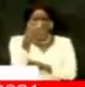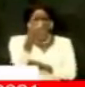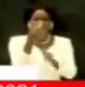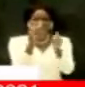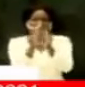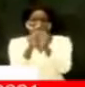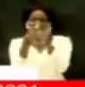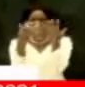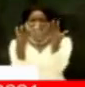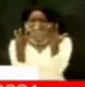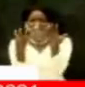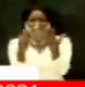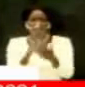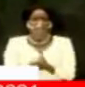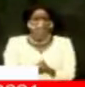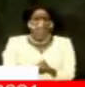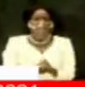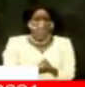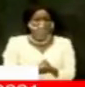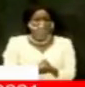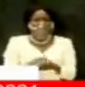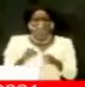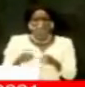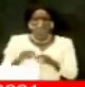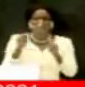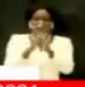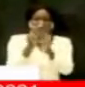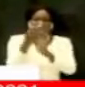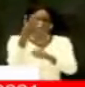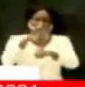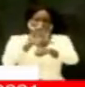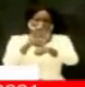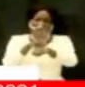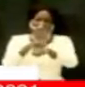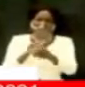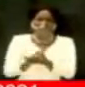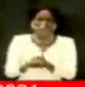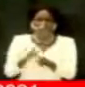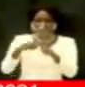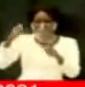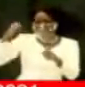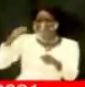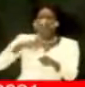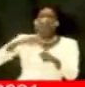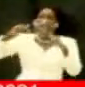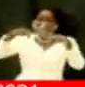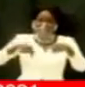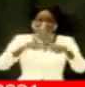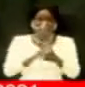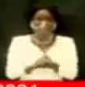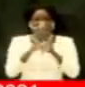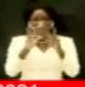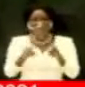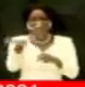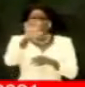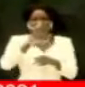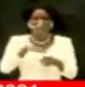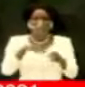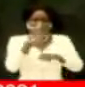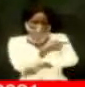25,129 last 24 hours kutengera kuti dzulodzuloli anthu amene abayitsa ndiokwana